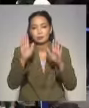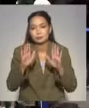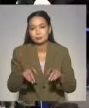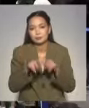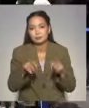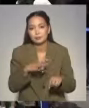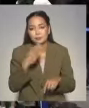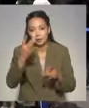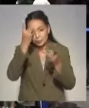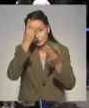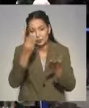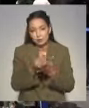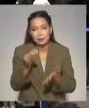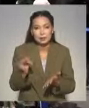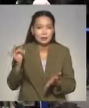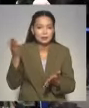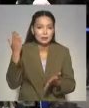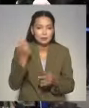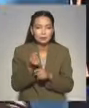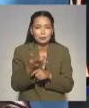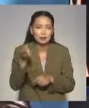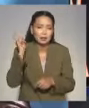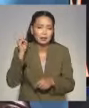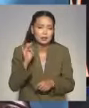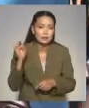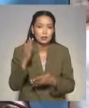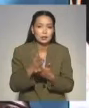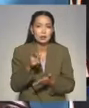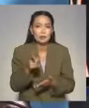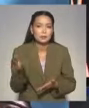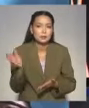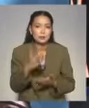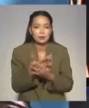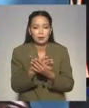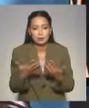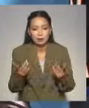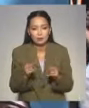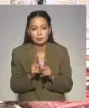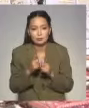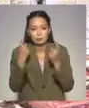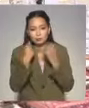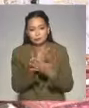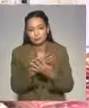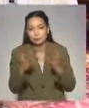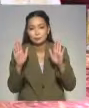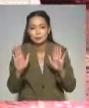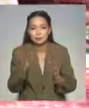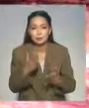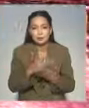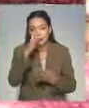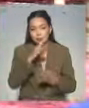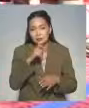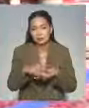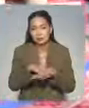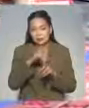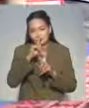Онда мәдени құндылығы аса жоғары, бірнеше ғасырлық тарих бар, мыңнан астам жәдігер қойылған. Орталық Азия және қазақ халқының сирек